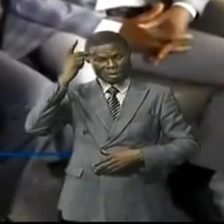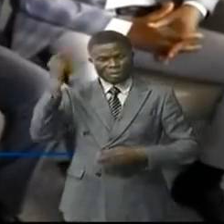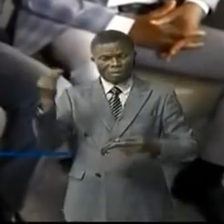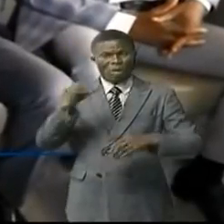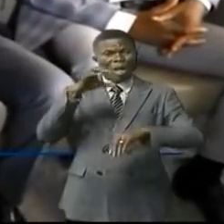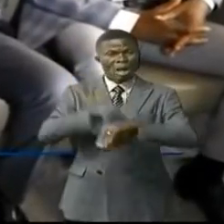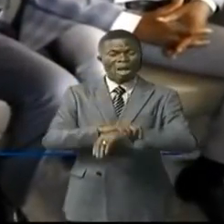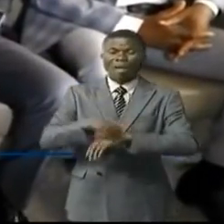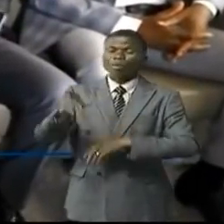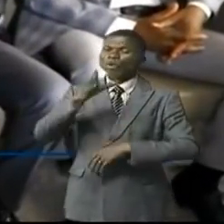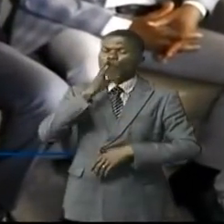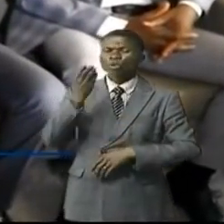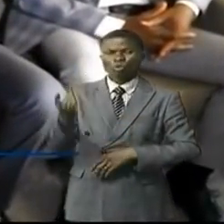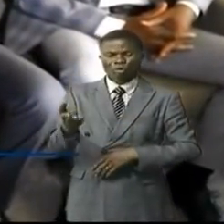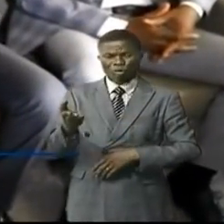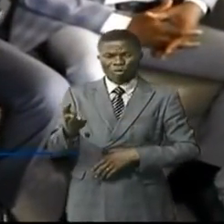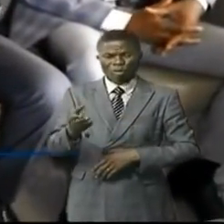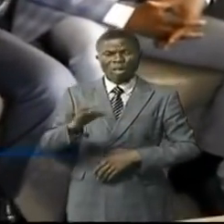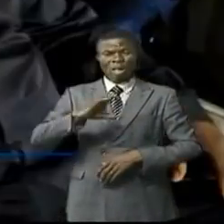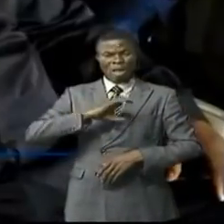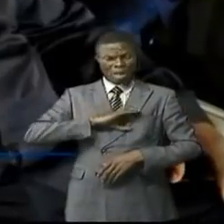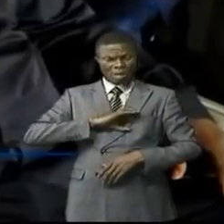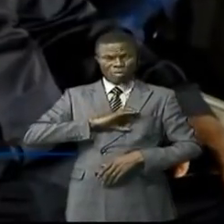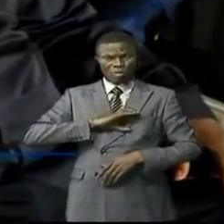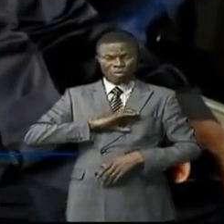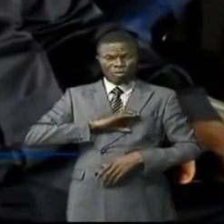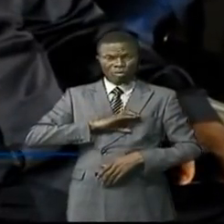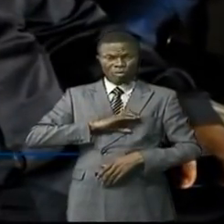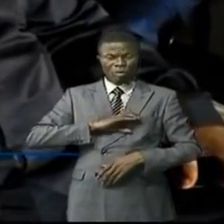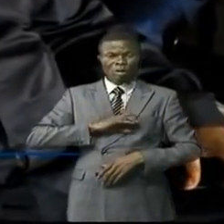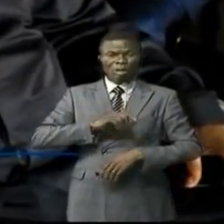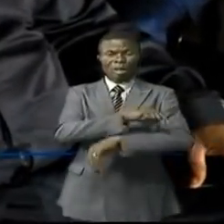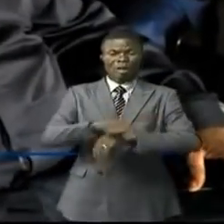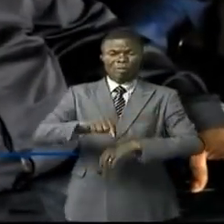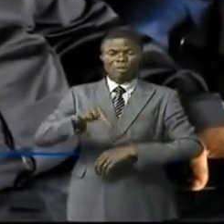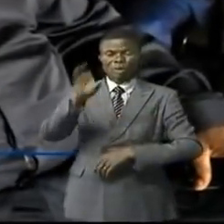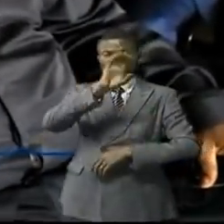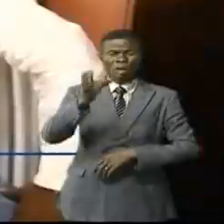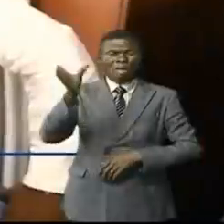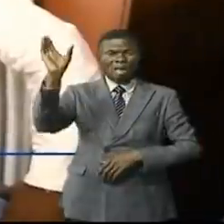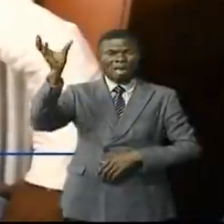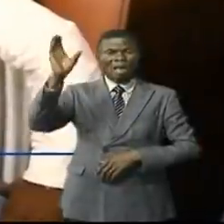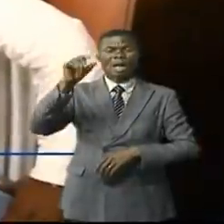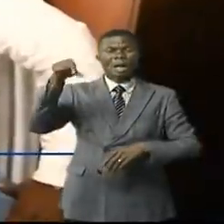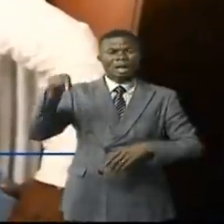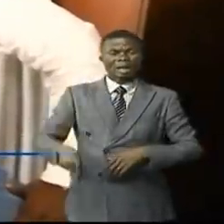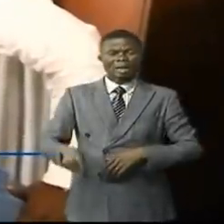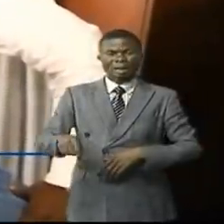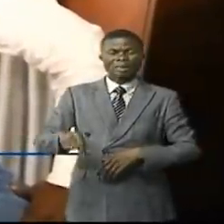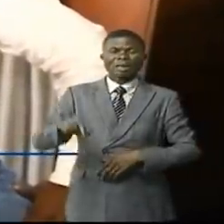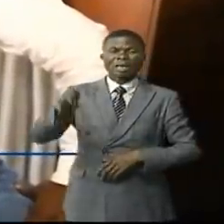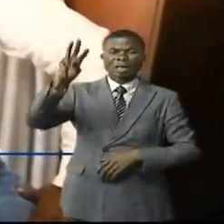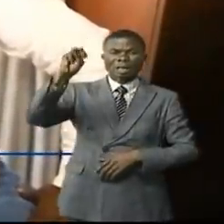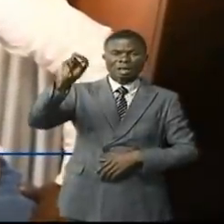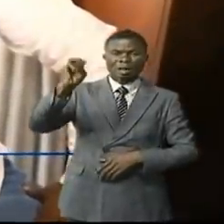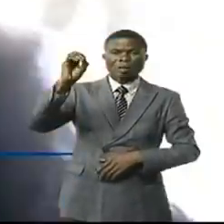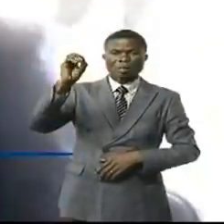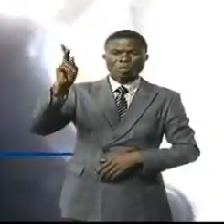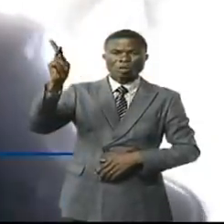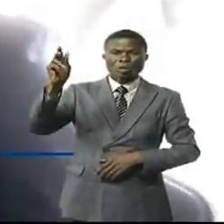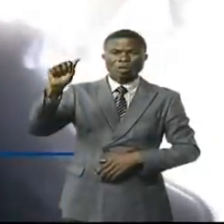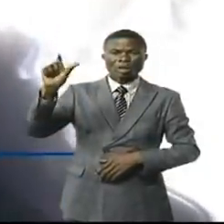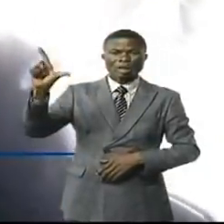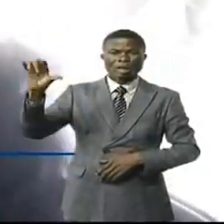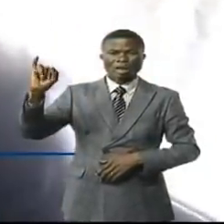l'arrestation arbitraire orchestrée par un policier d'un commissariat au quartier Mokali à Kimbanseke. Malgré son statut qui